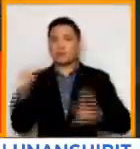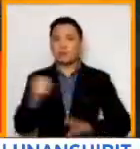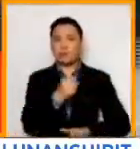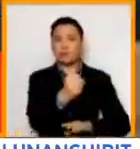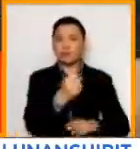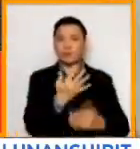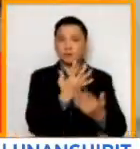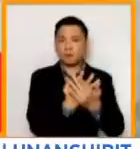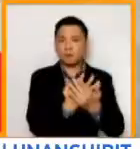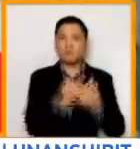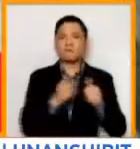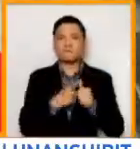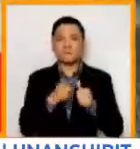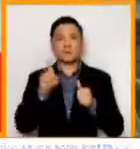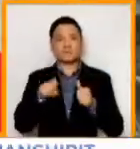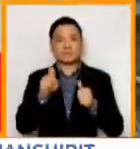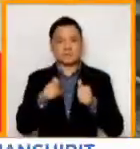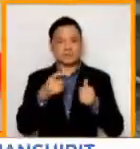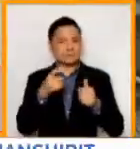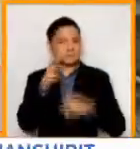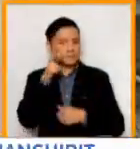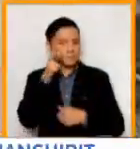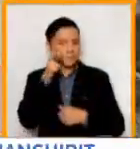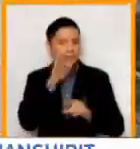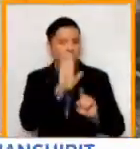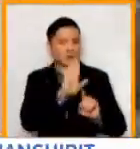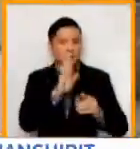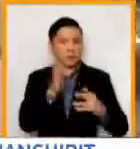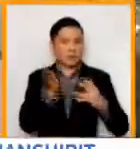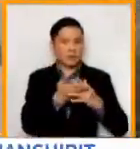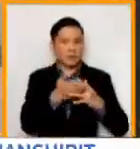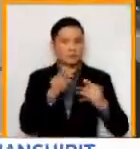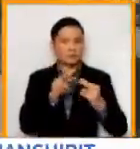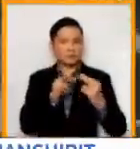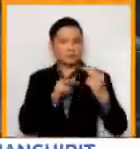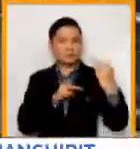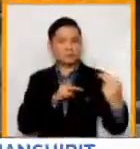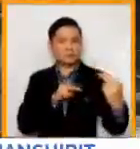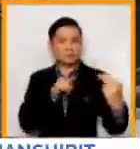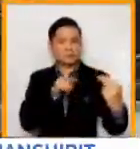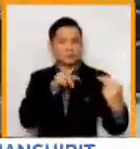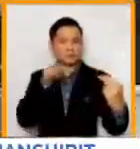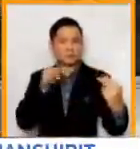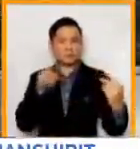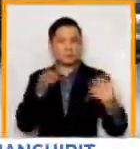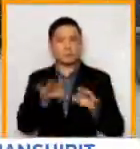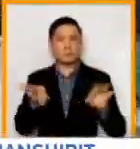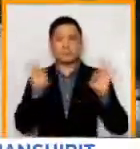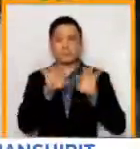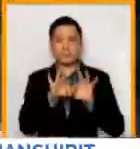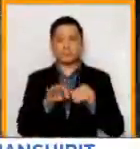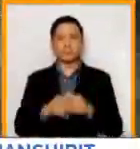kaso. Yan ang unang balita mula rito sa Maynila. Mai Bermudez, buong puso para sa Pilipino.